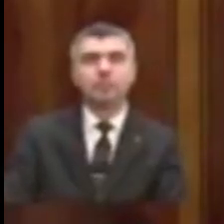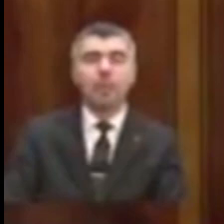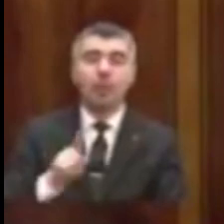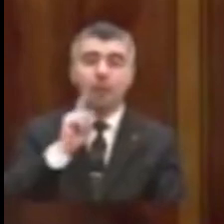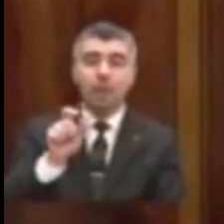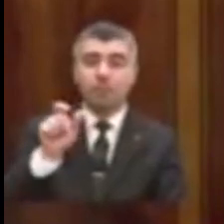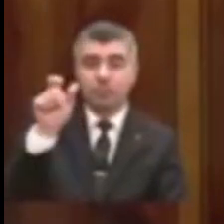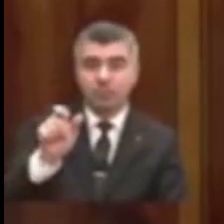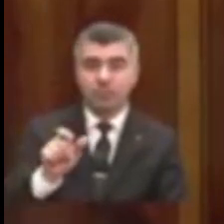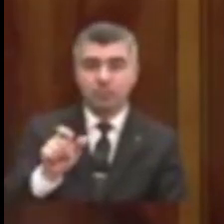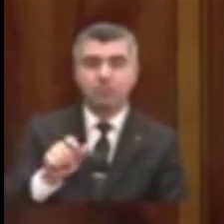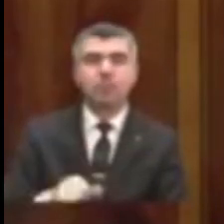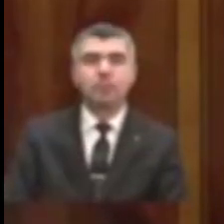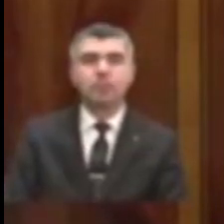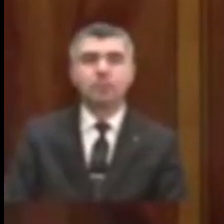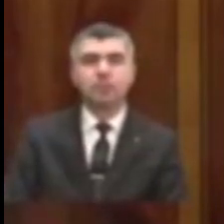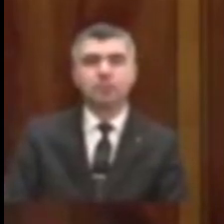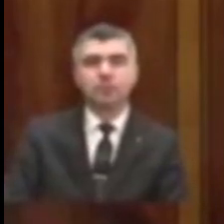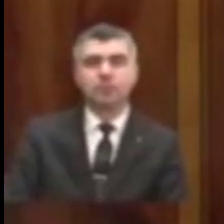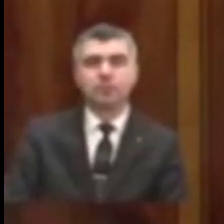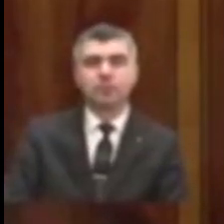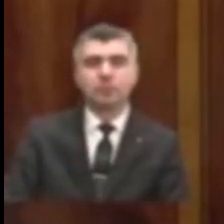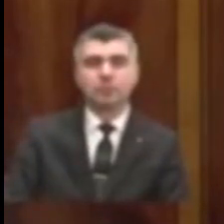المحترمة السيدة نبيلة منيب.